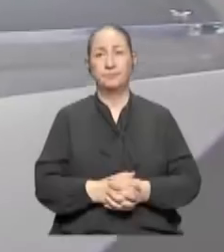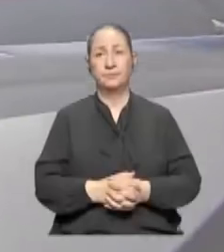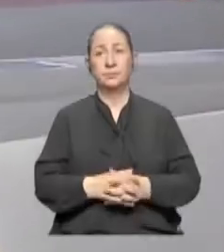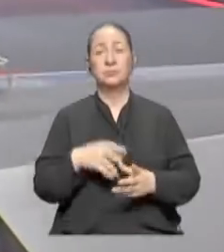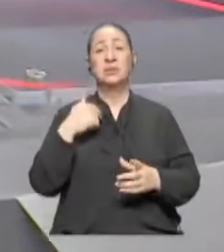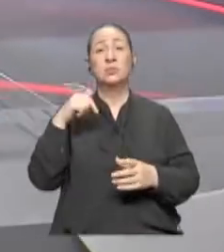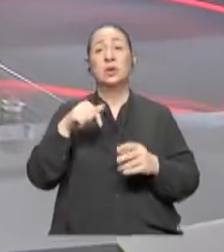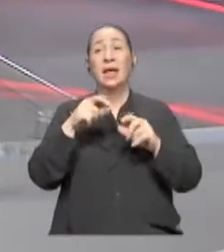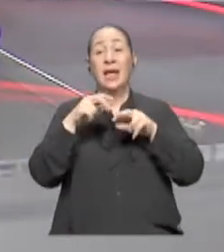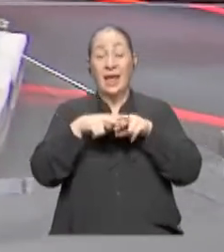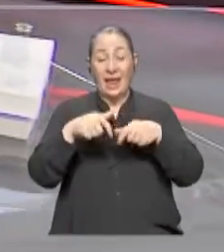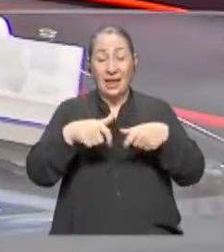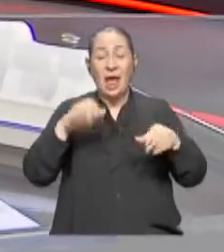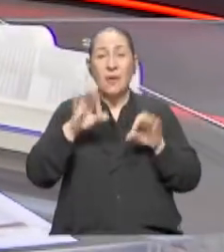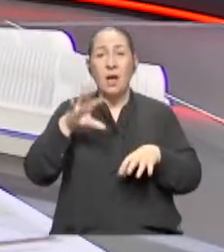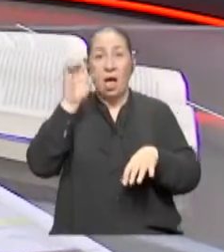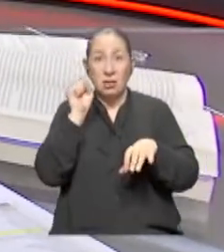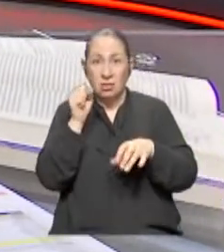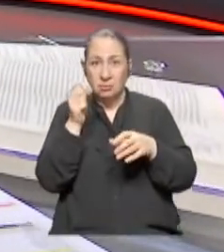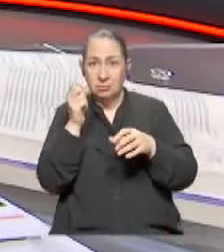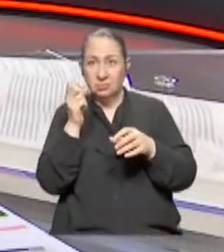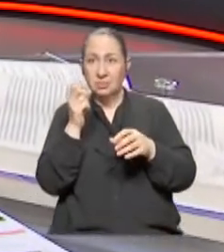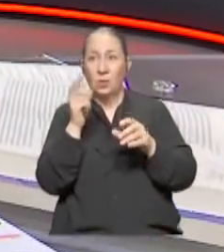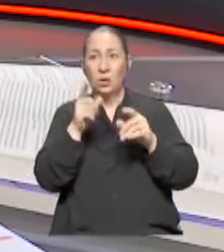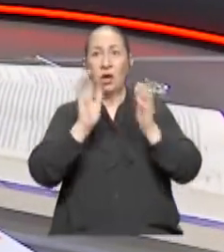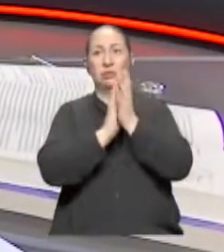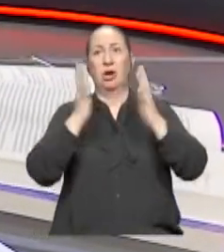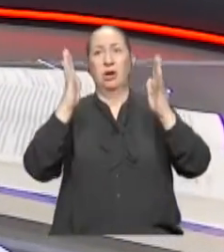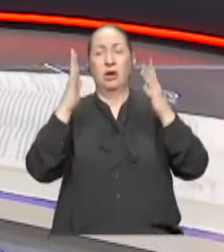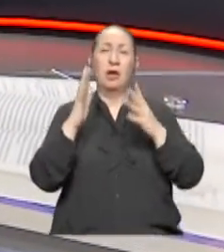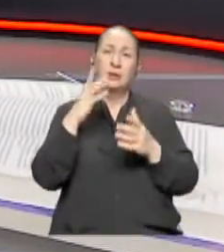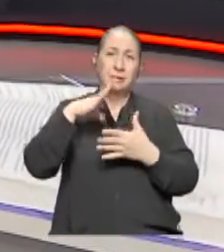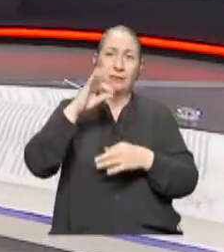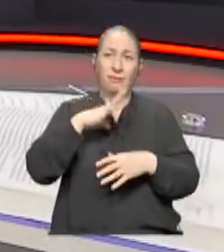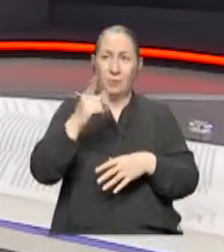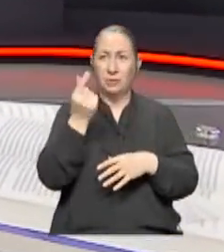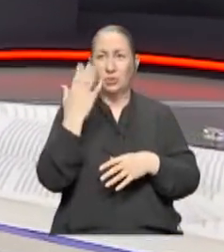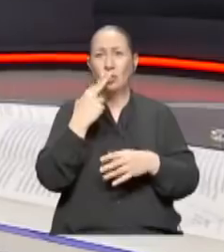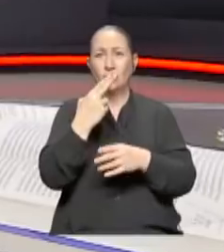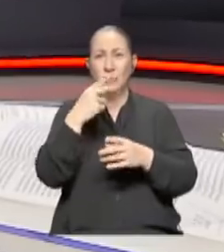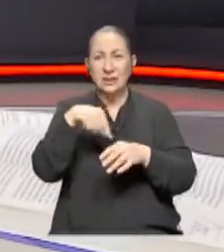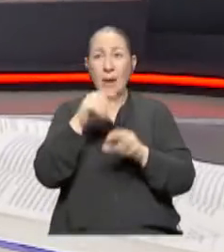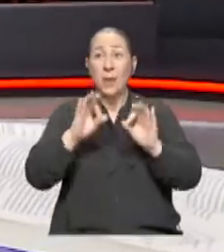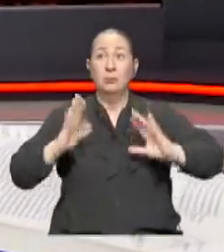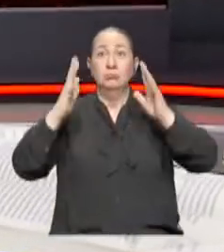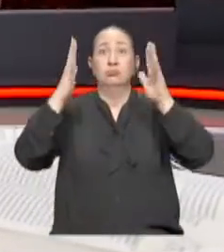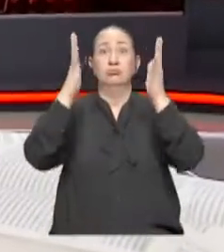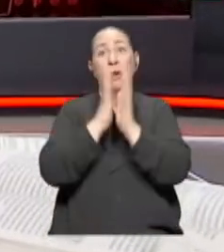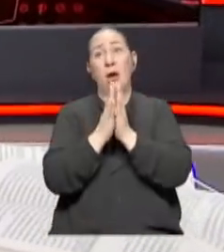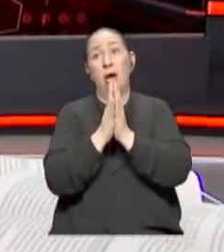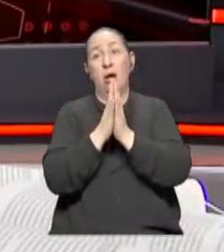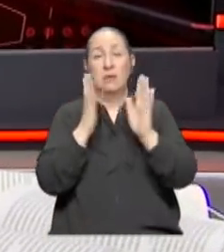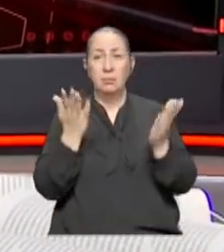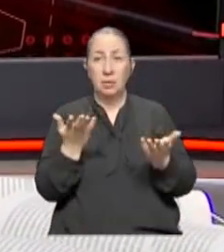Şimdi bizim bugünkü etiketimiz hep algı. Orada alkışlamaya hazır insanlar var. Biraz önce konuşma sırasında da hemen alkışladılar